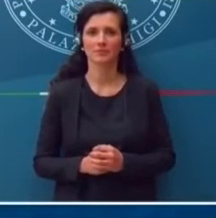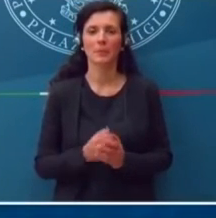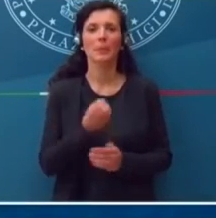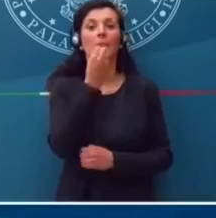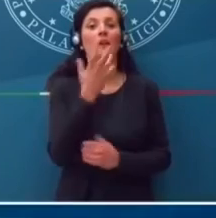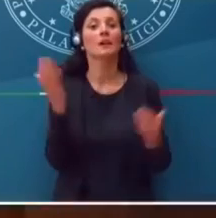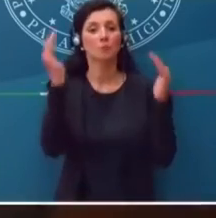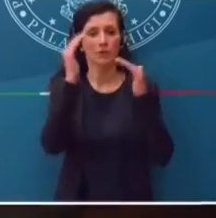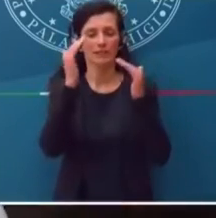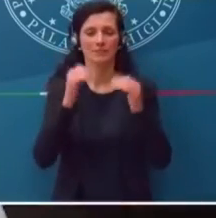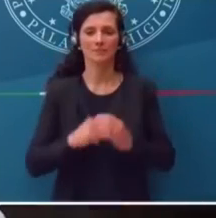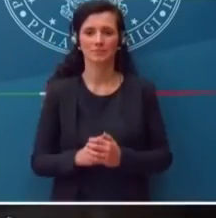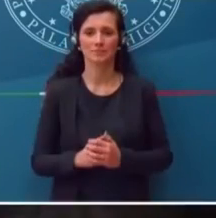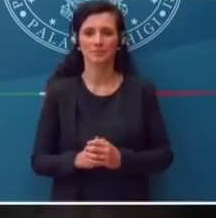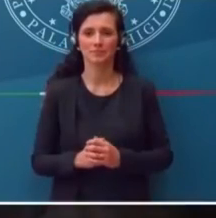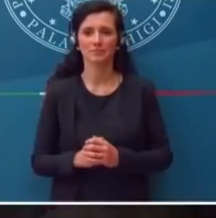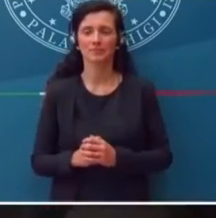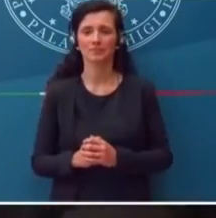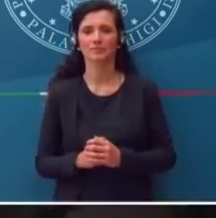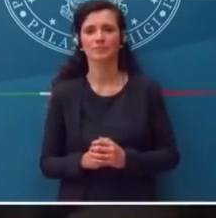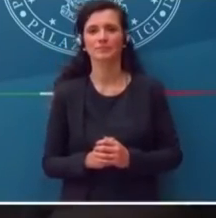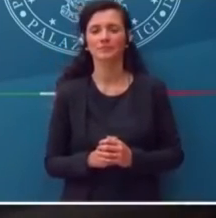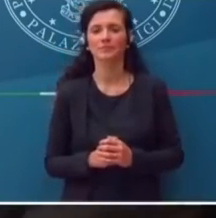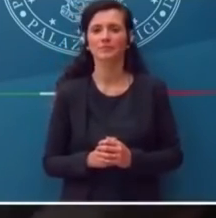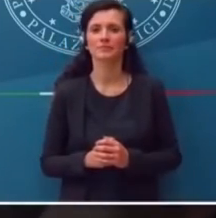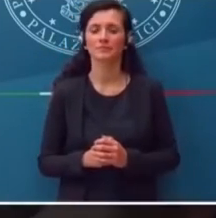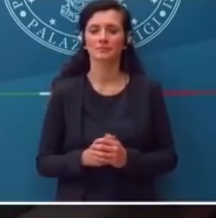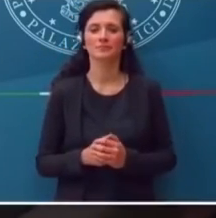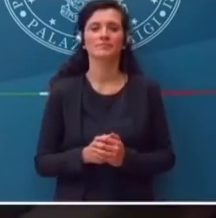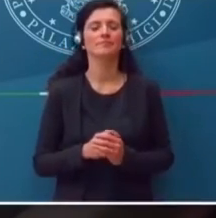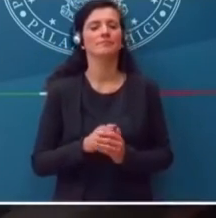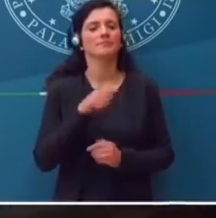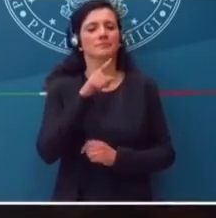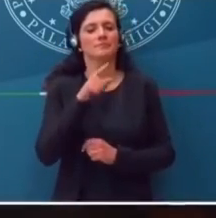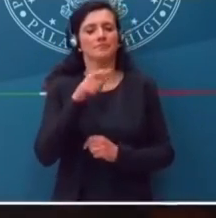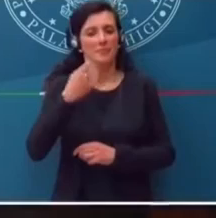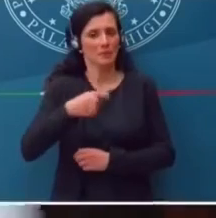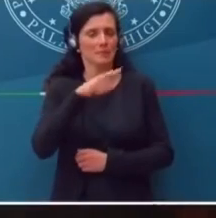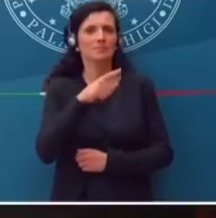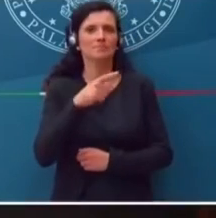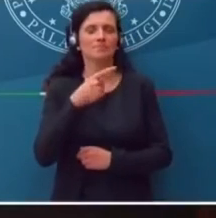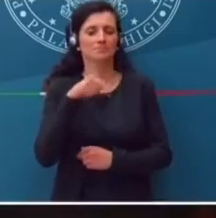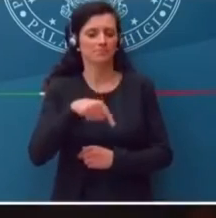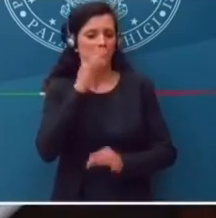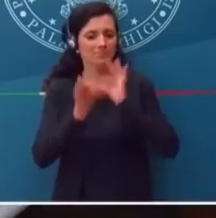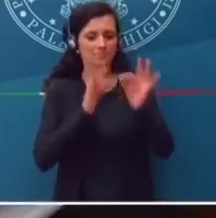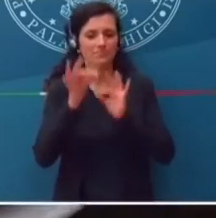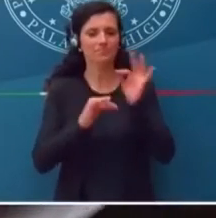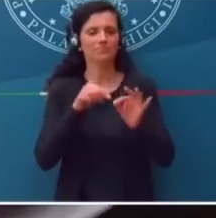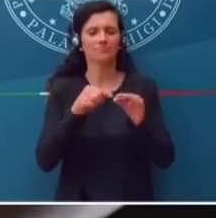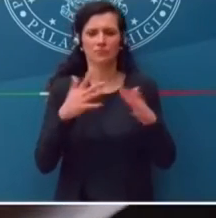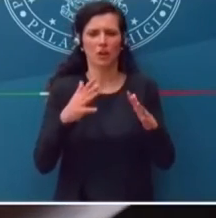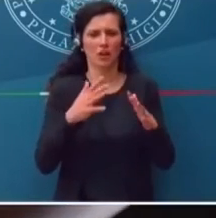Buonasera. Lei ha parlato in più occasioni, anche questa sera, della collaborazione con